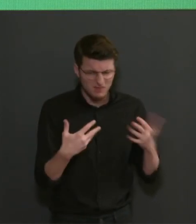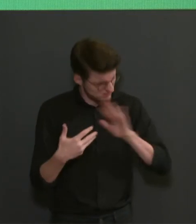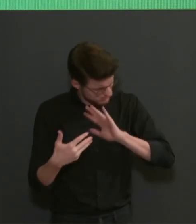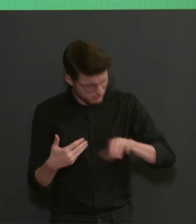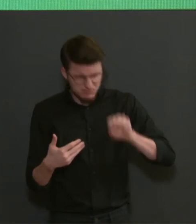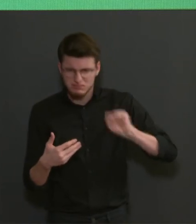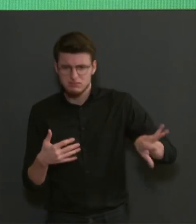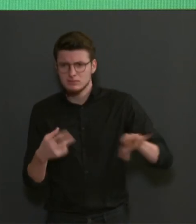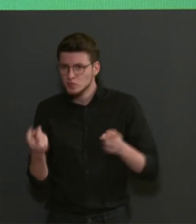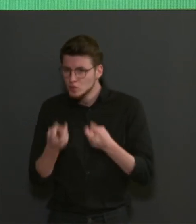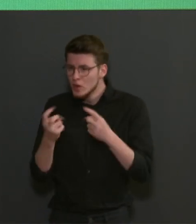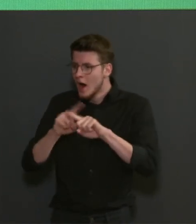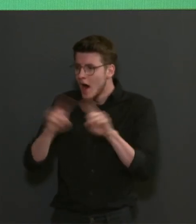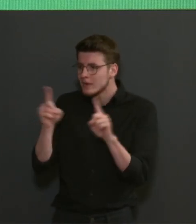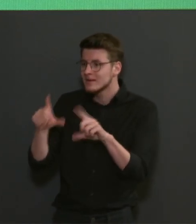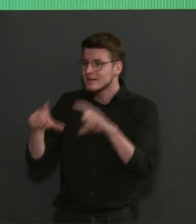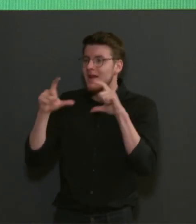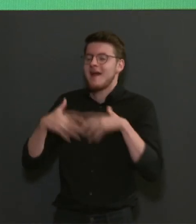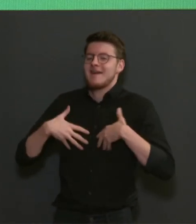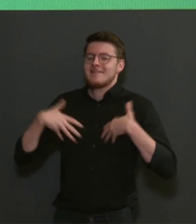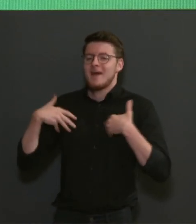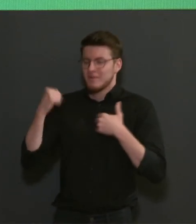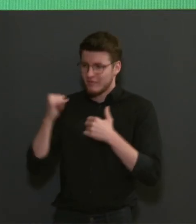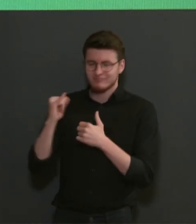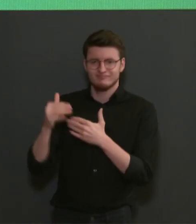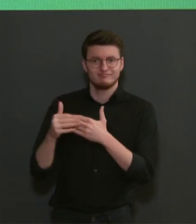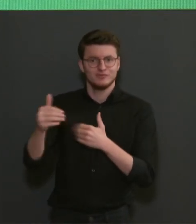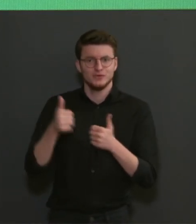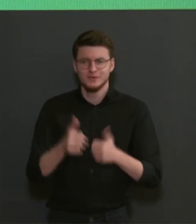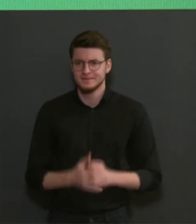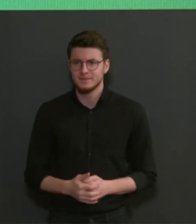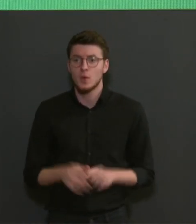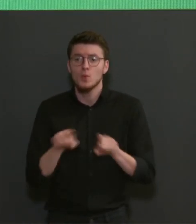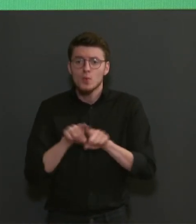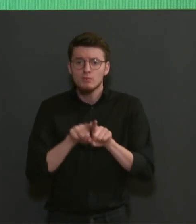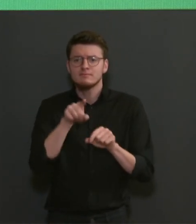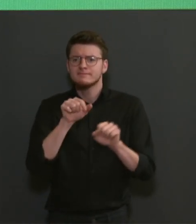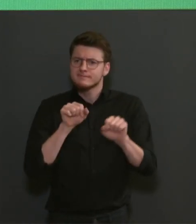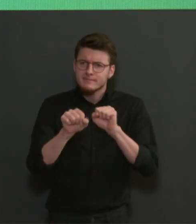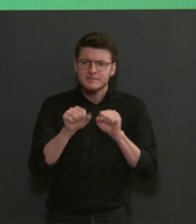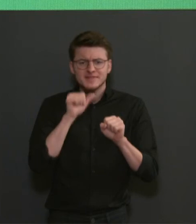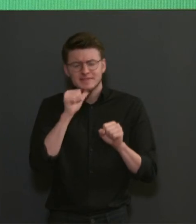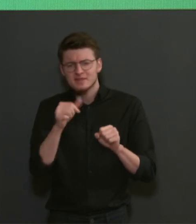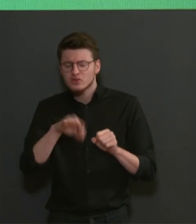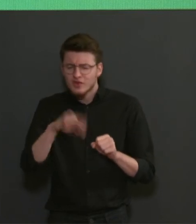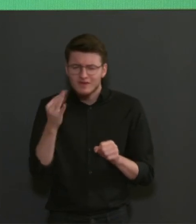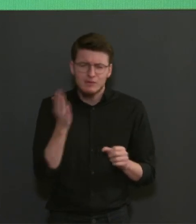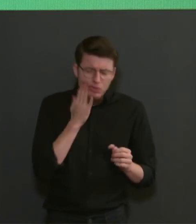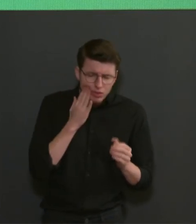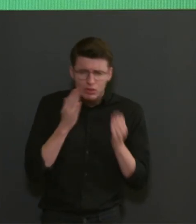Vecht zoveel mogelijk tegen de reflex om aan het masker te zitten of om uw gezicht aan te raken.